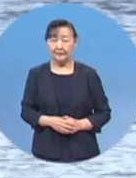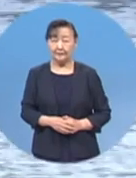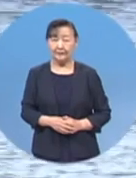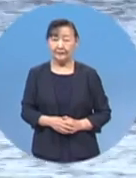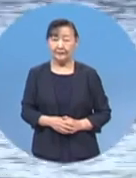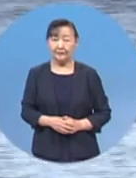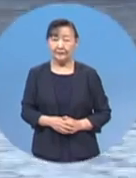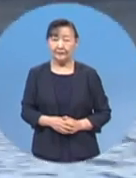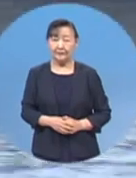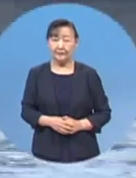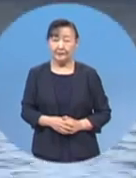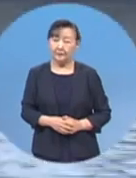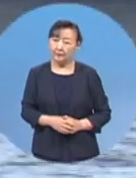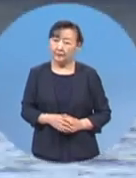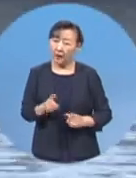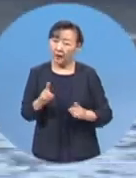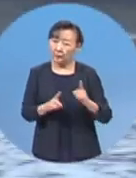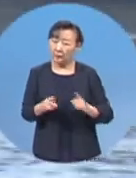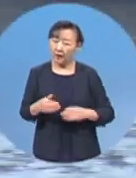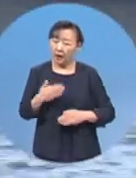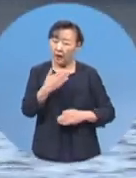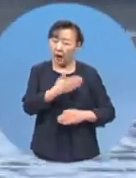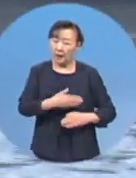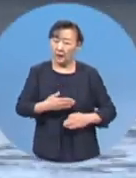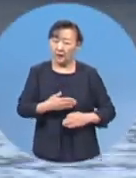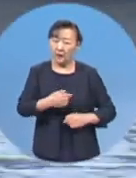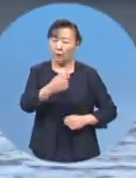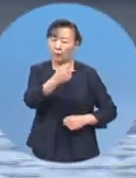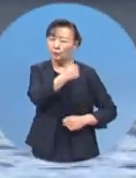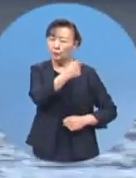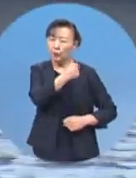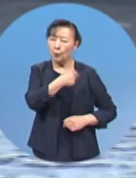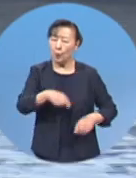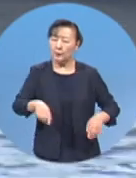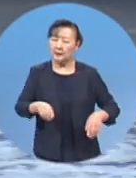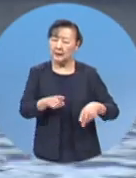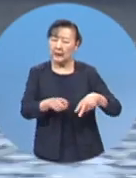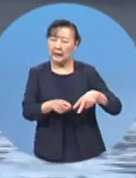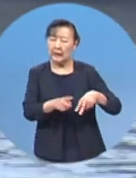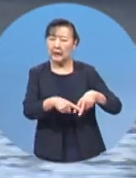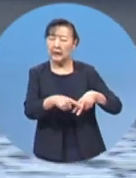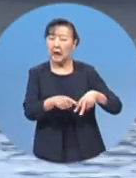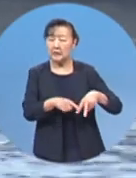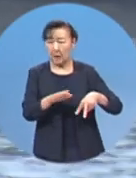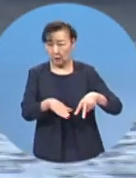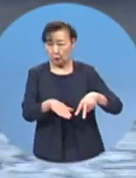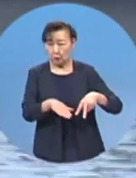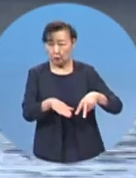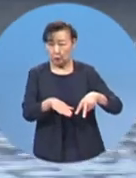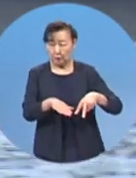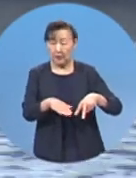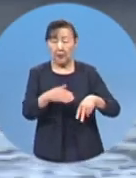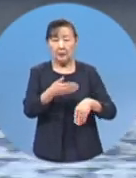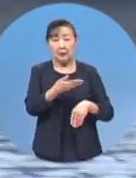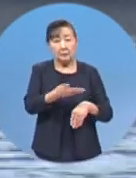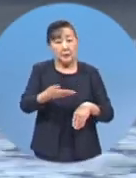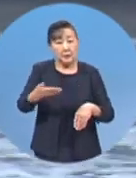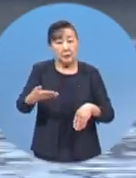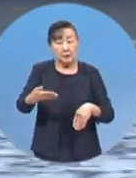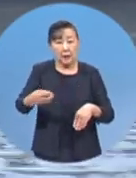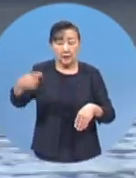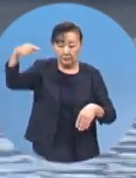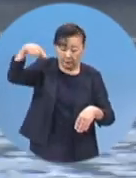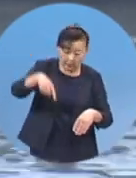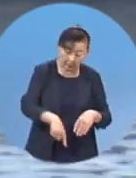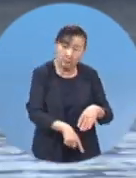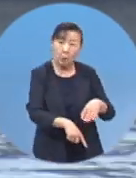鳥はどっちかというと体の後ろの方に足があります。 これはですね、実は水の中に潜